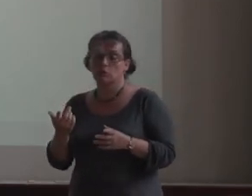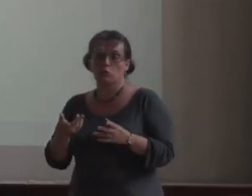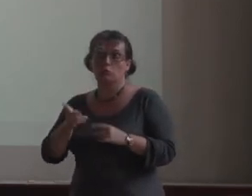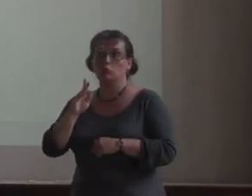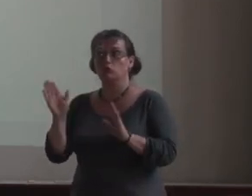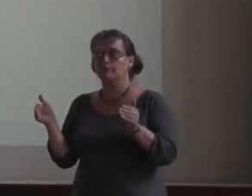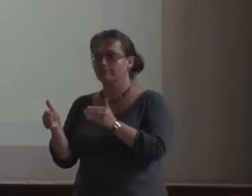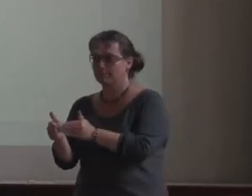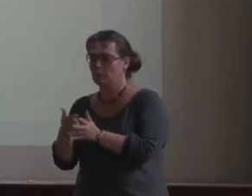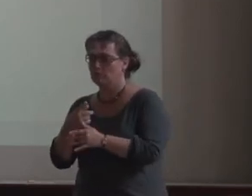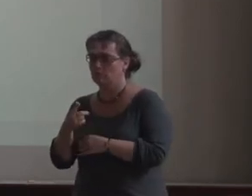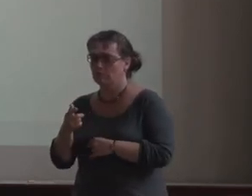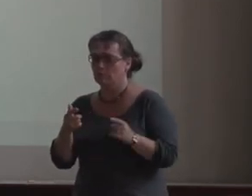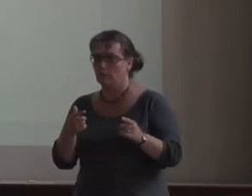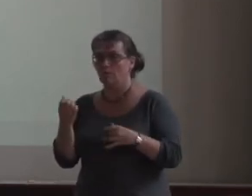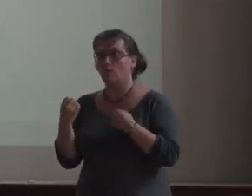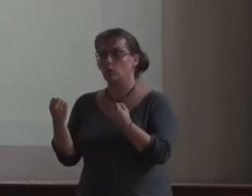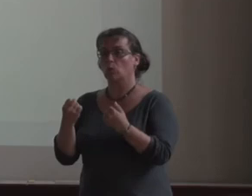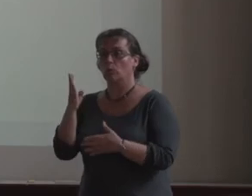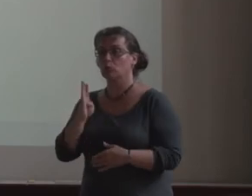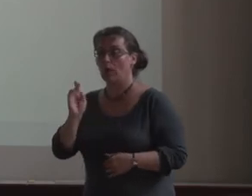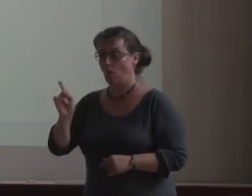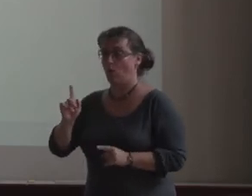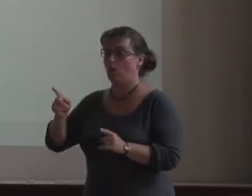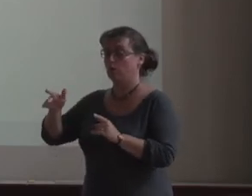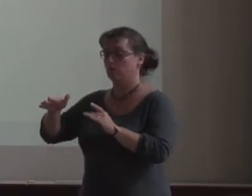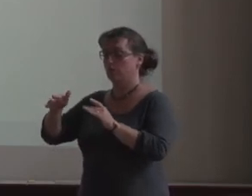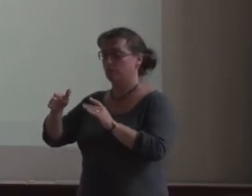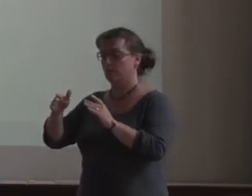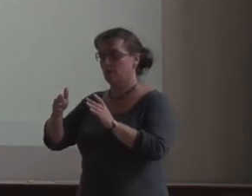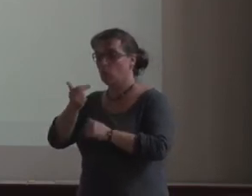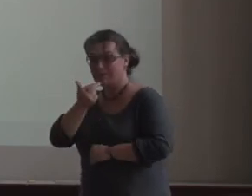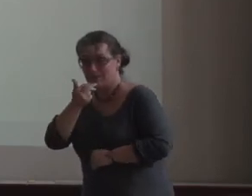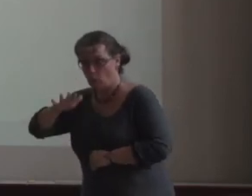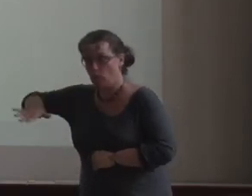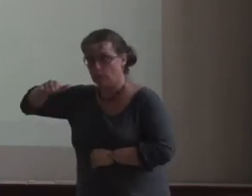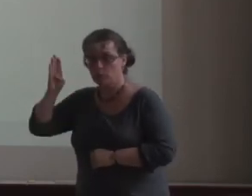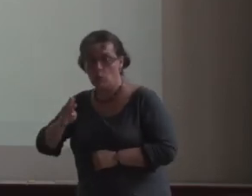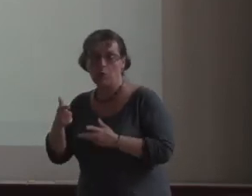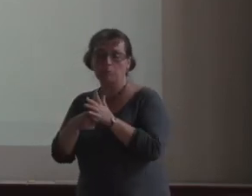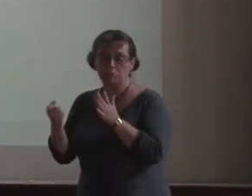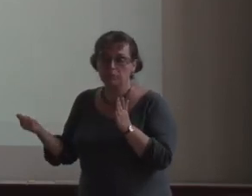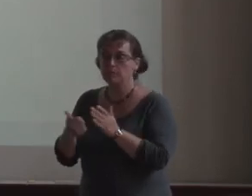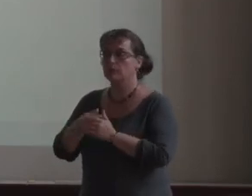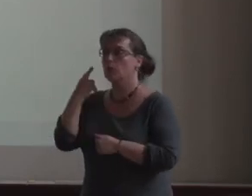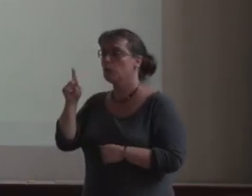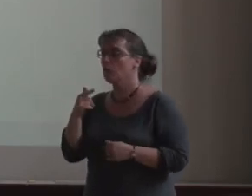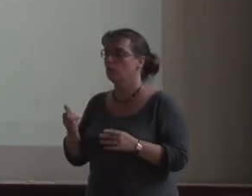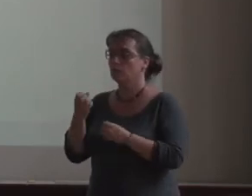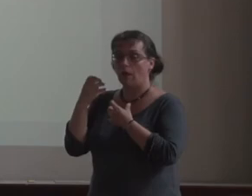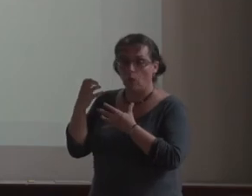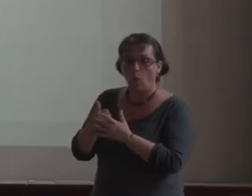est secondaire. Donc on va avoir la radio, le GPS, lecteur CD MP3, le Bluetooth pour ceux qui ont ça dans la